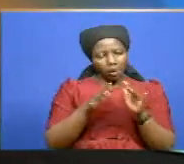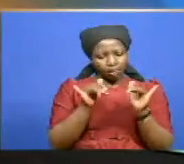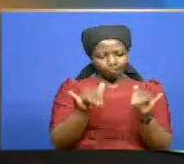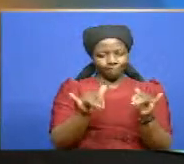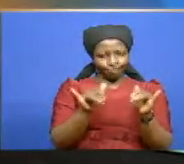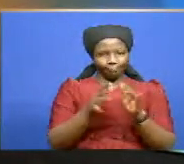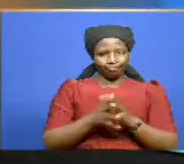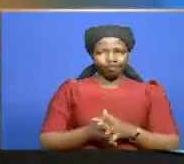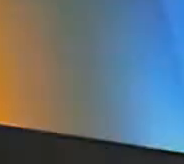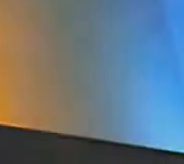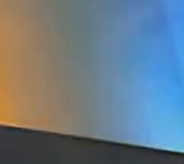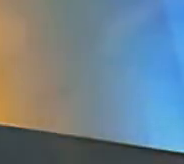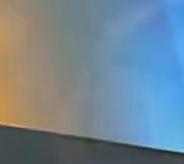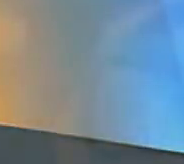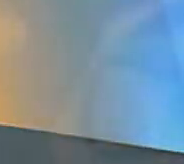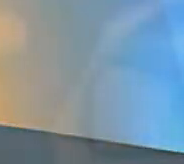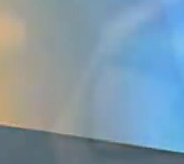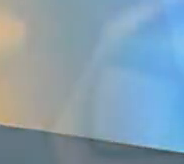mbali.